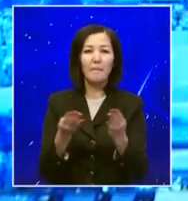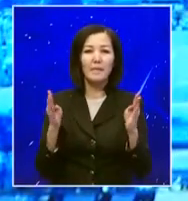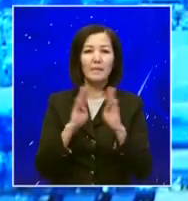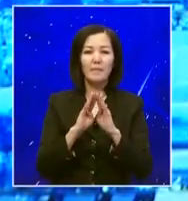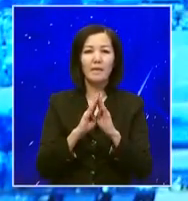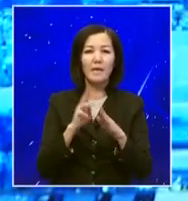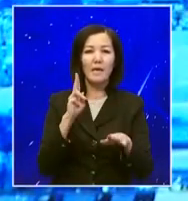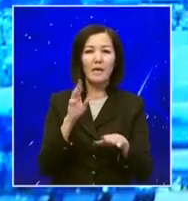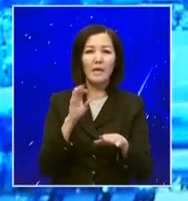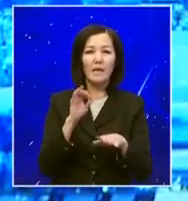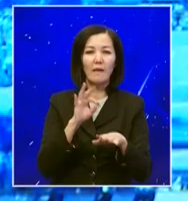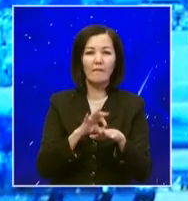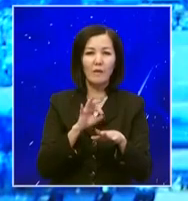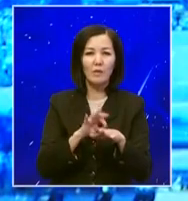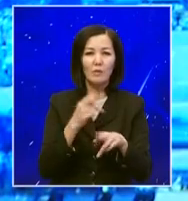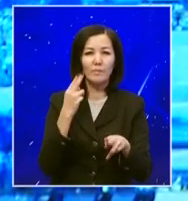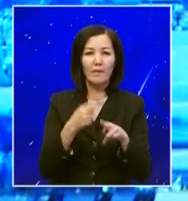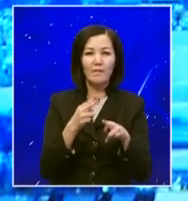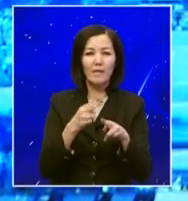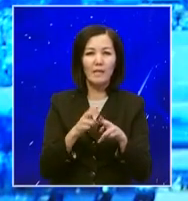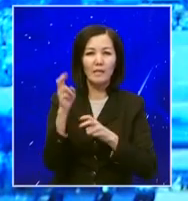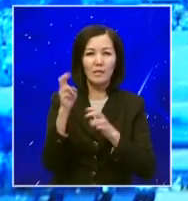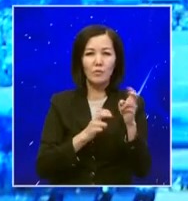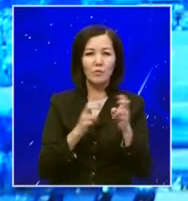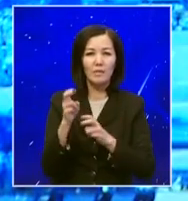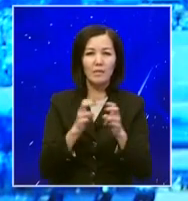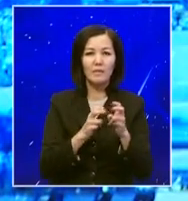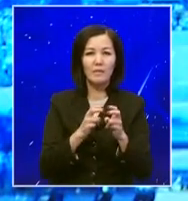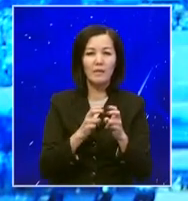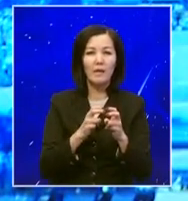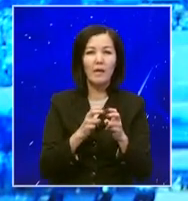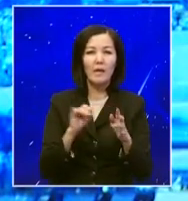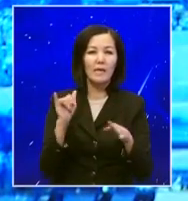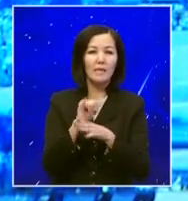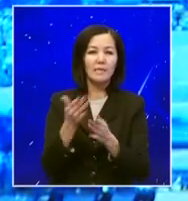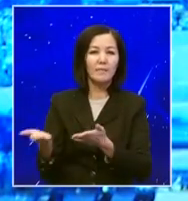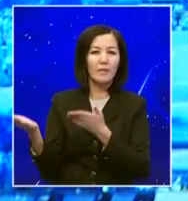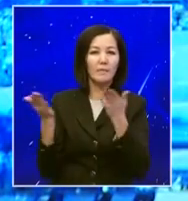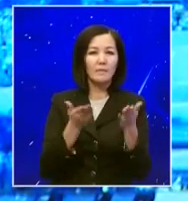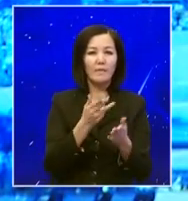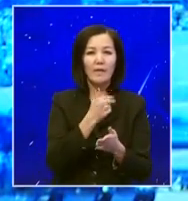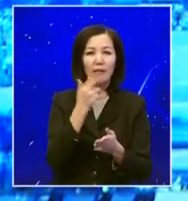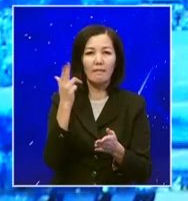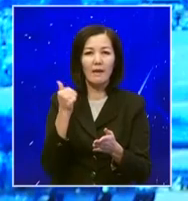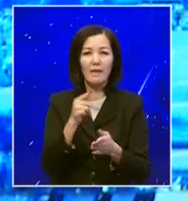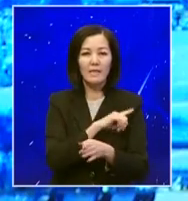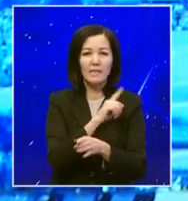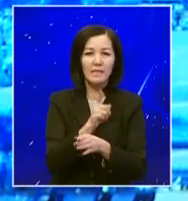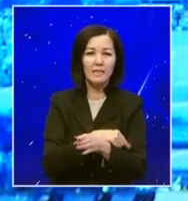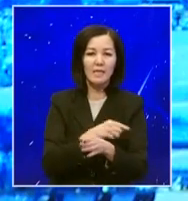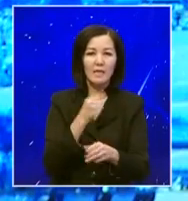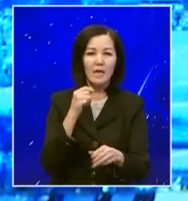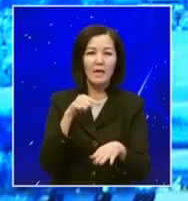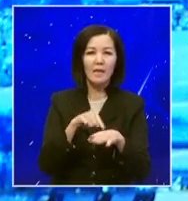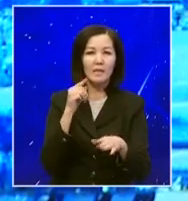Пандемия коронавируса крайне негативно повлияла на индустрию гостеприимства в Италии, сильно ударив по таким популярным